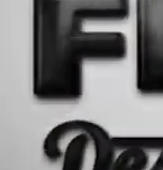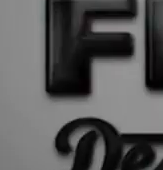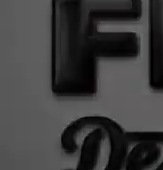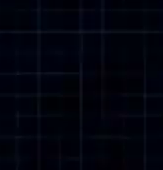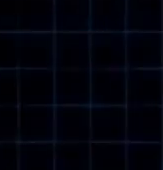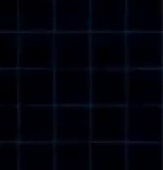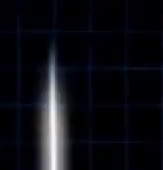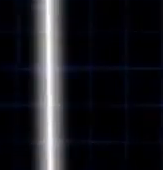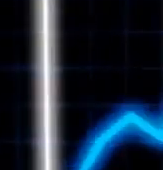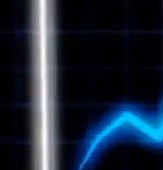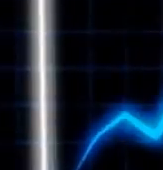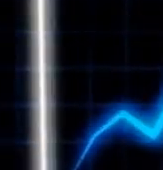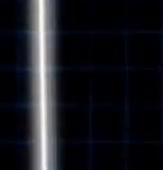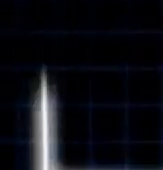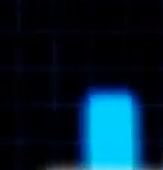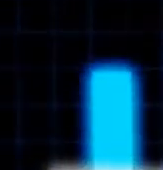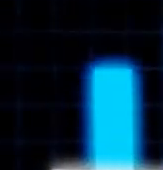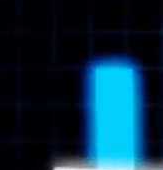2 देश की धड़कन